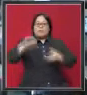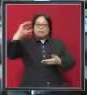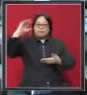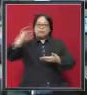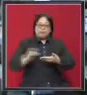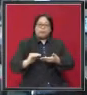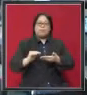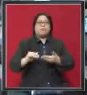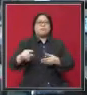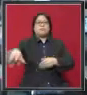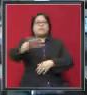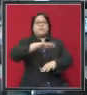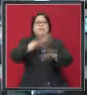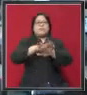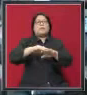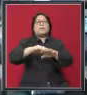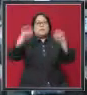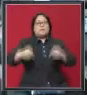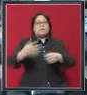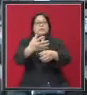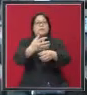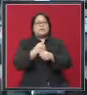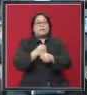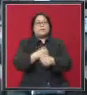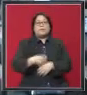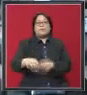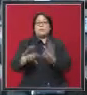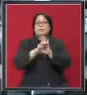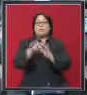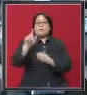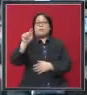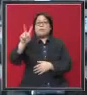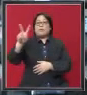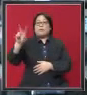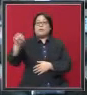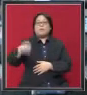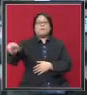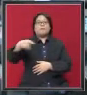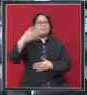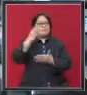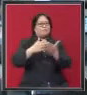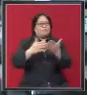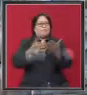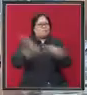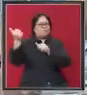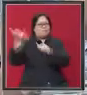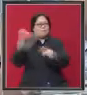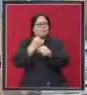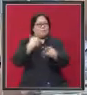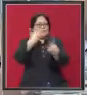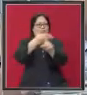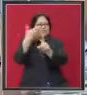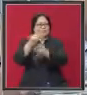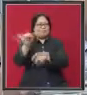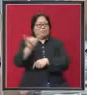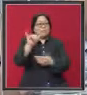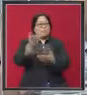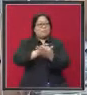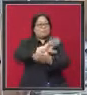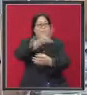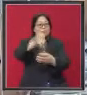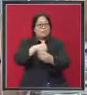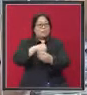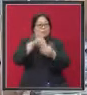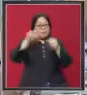ditiadakan supaya lebih ramai akan mendapat. T20 misalnya, mereka dibuang kerja, adakah termasuk dalam orang yang akan